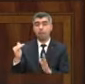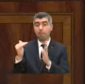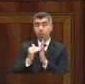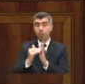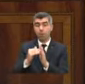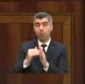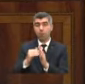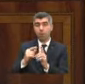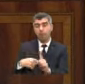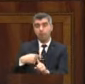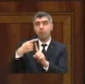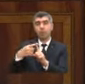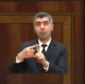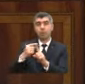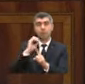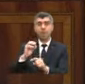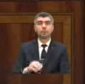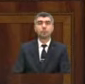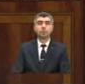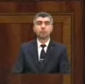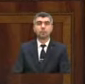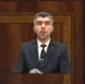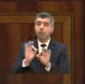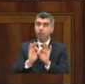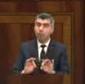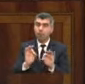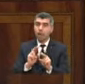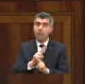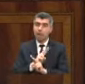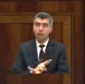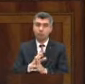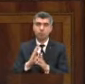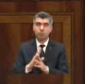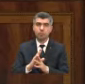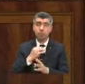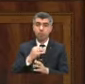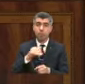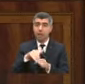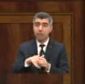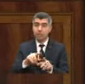الغير المتوفرين على أي تغطية معاشية. وهنا فريقنا يوصي